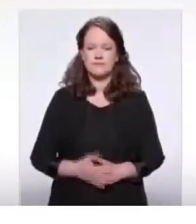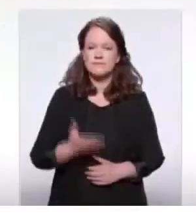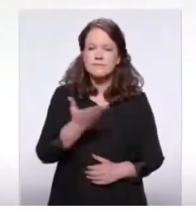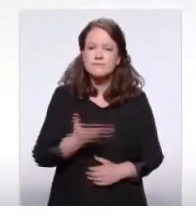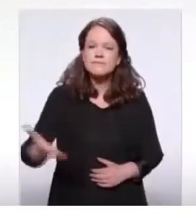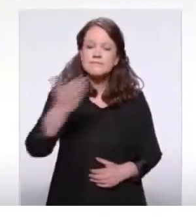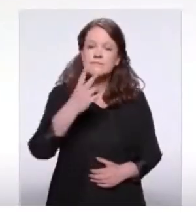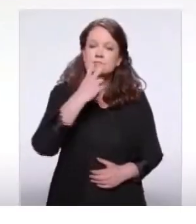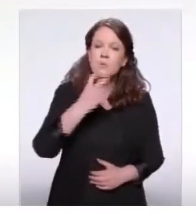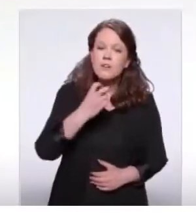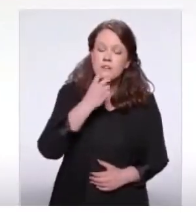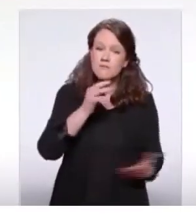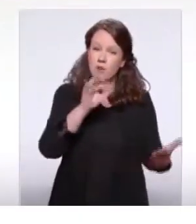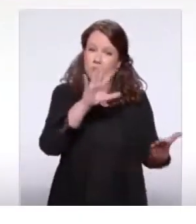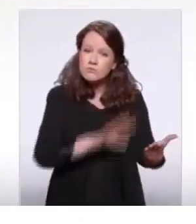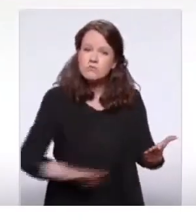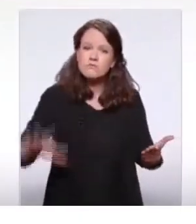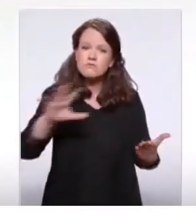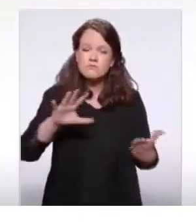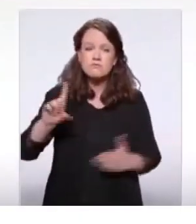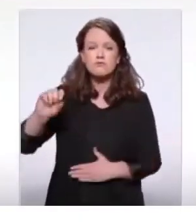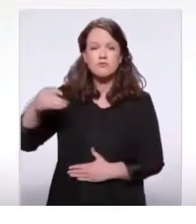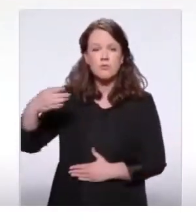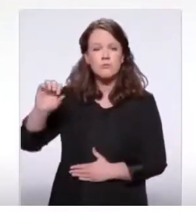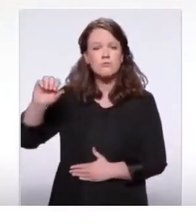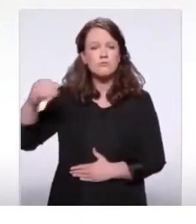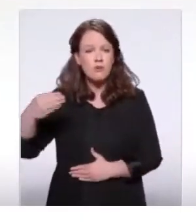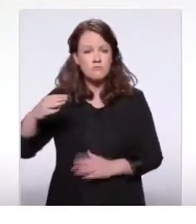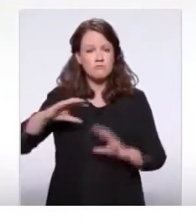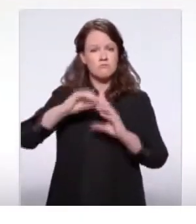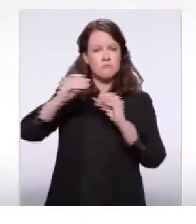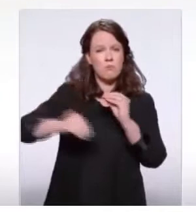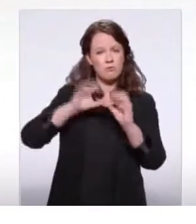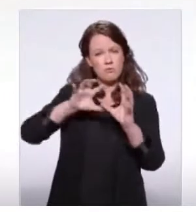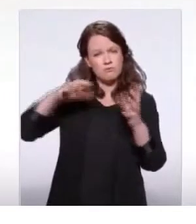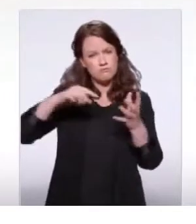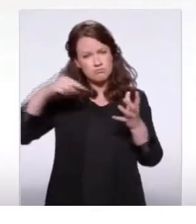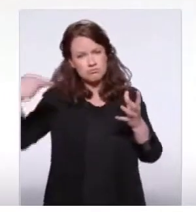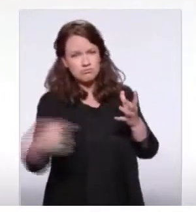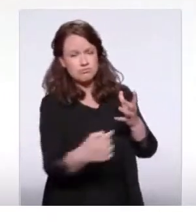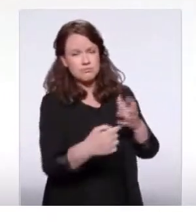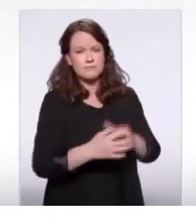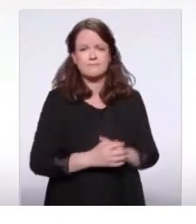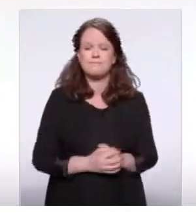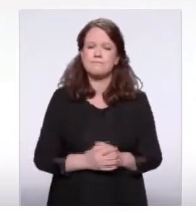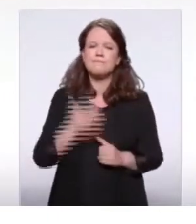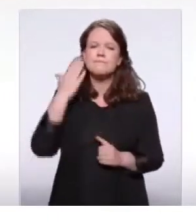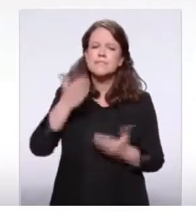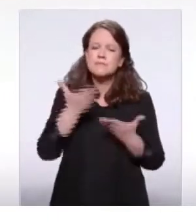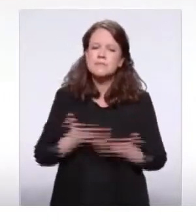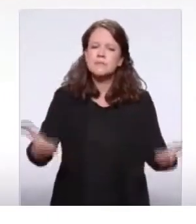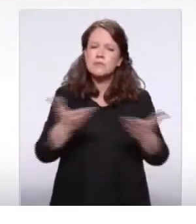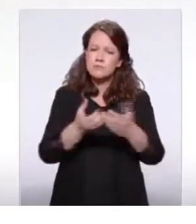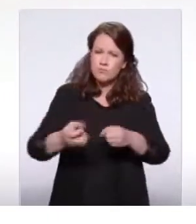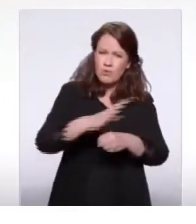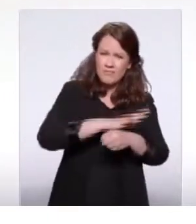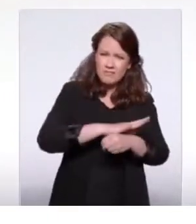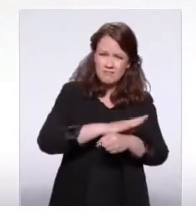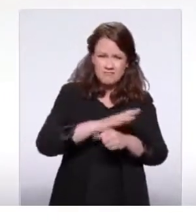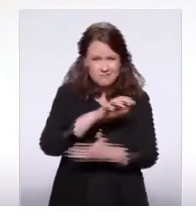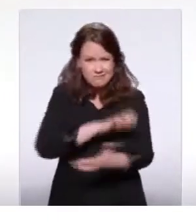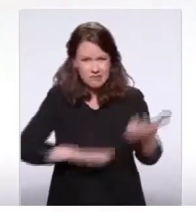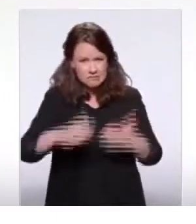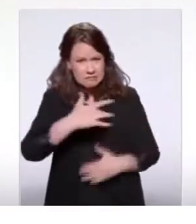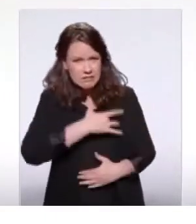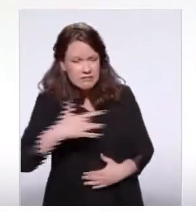Mes chers compatriotes de métropole, de l'outre-mer et de l'étranger. La crise sanitaire que nous traversons, cette épidémie de